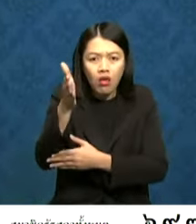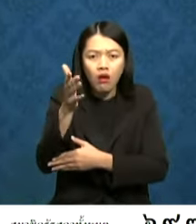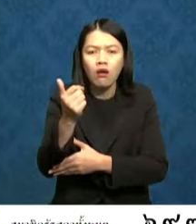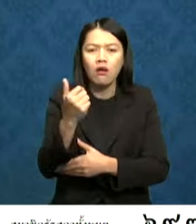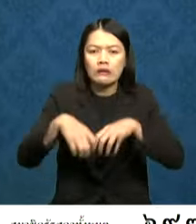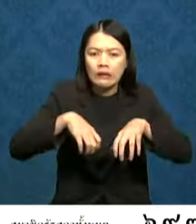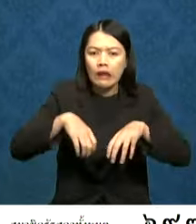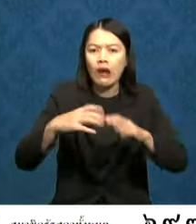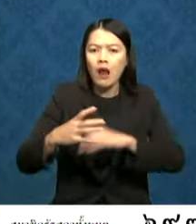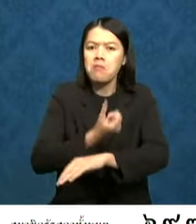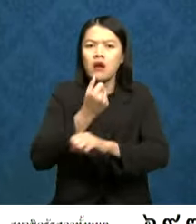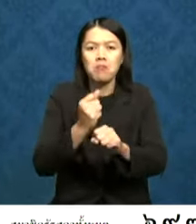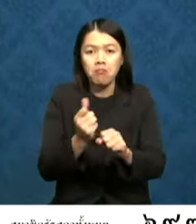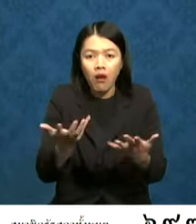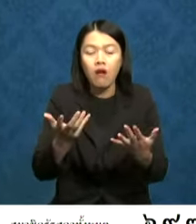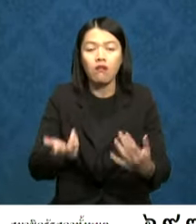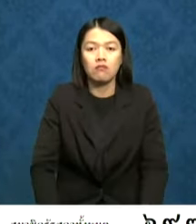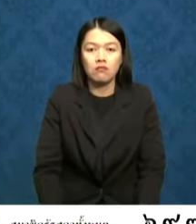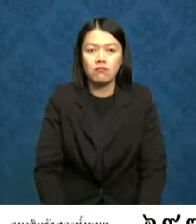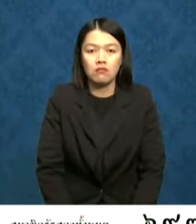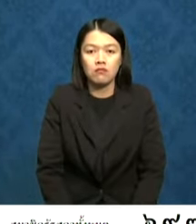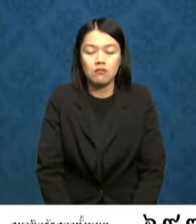ถียรภาพทางการเมืองได้อย่างไร